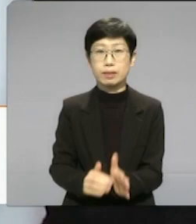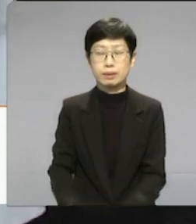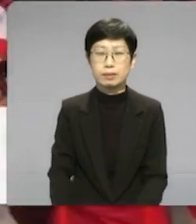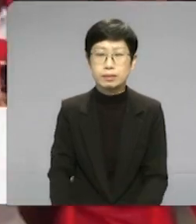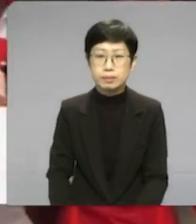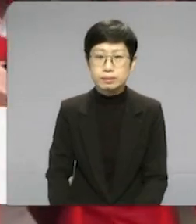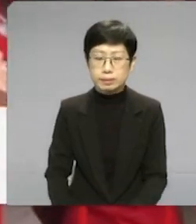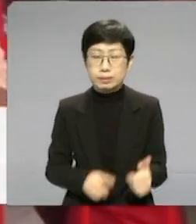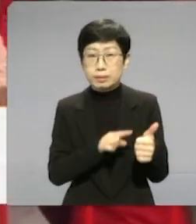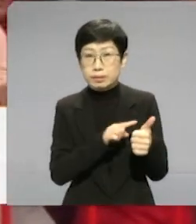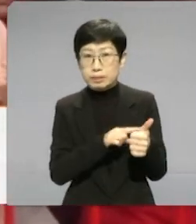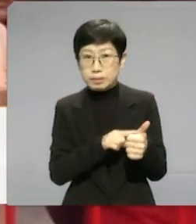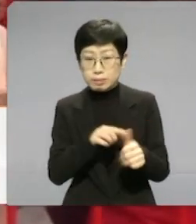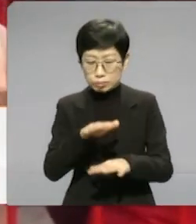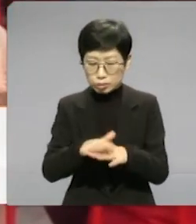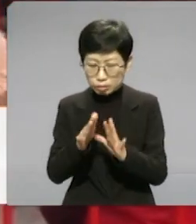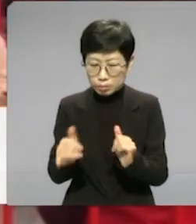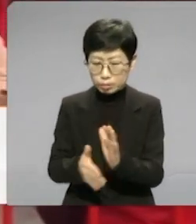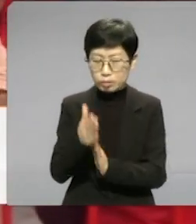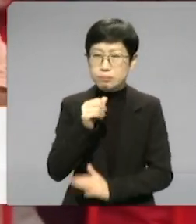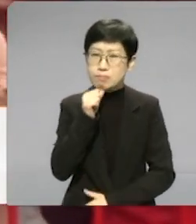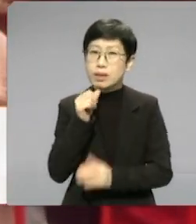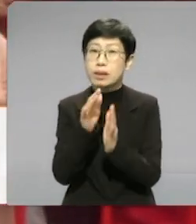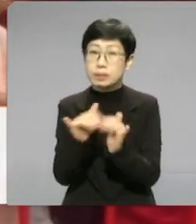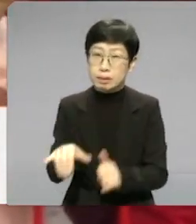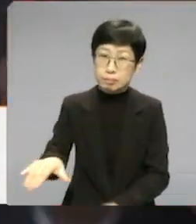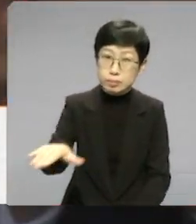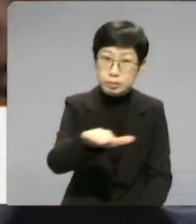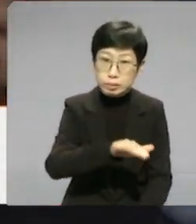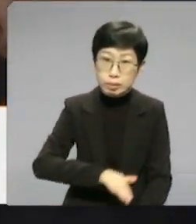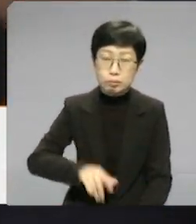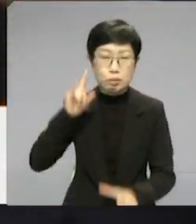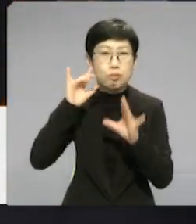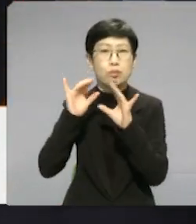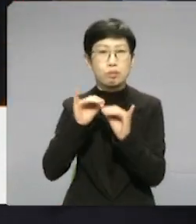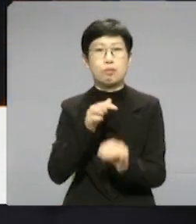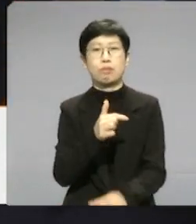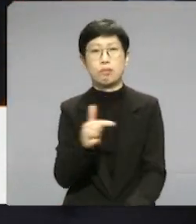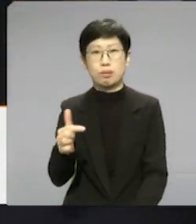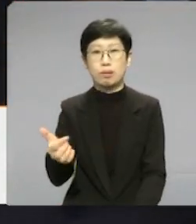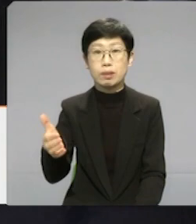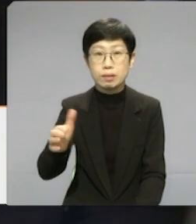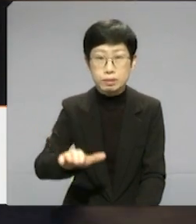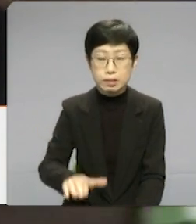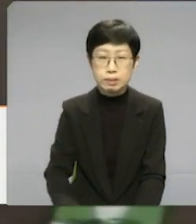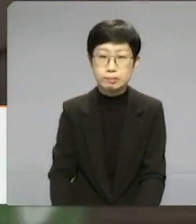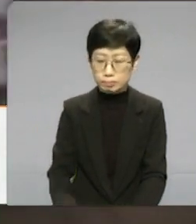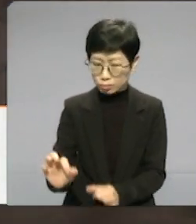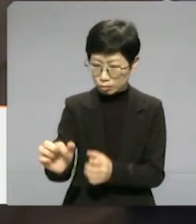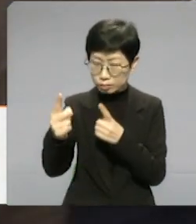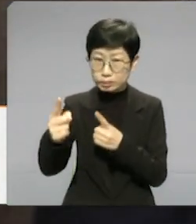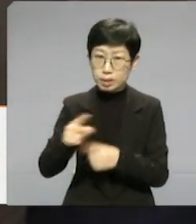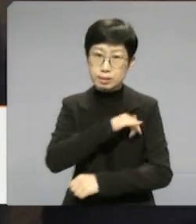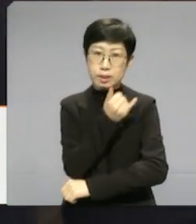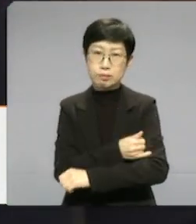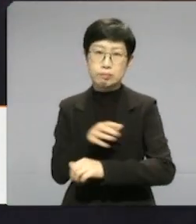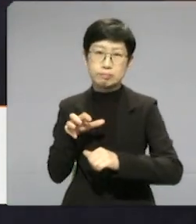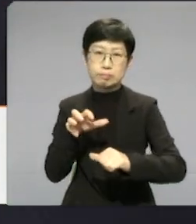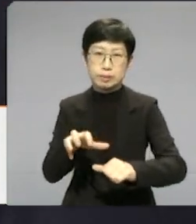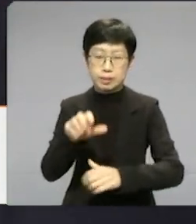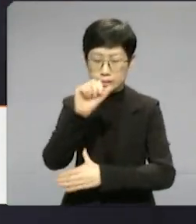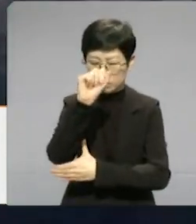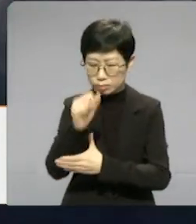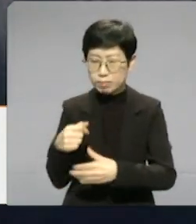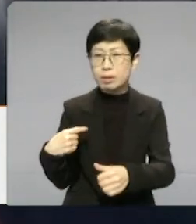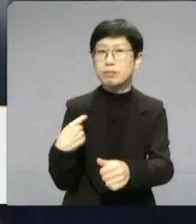탁신 전 총리는 농민과 도시 빈민층으로부터 열렬한 지지를 받았지만 동시에 인권 탄압과 부패라는